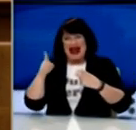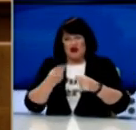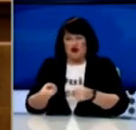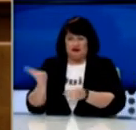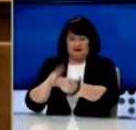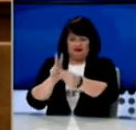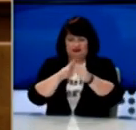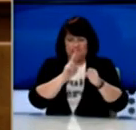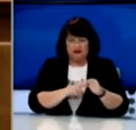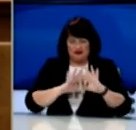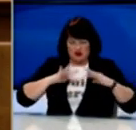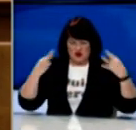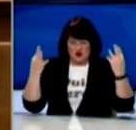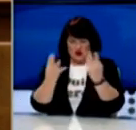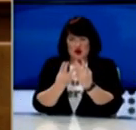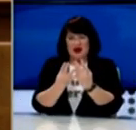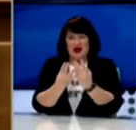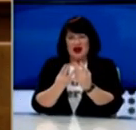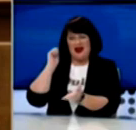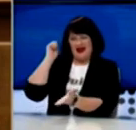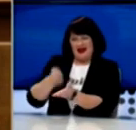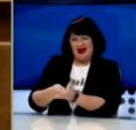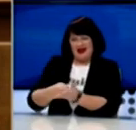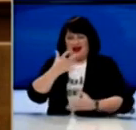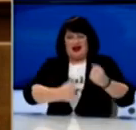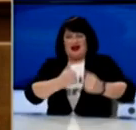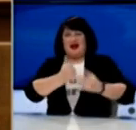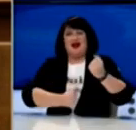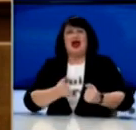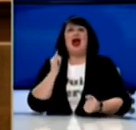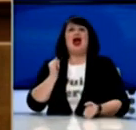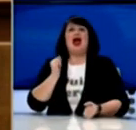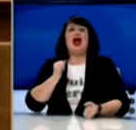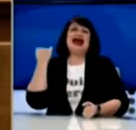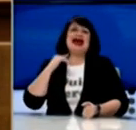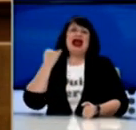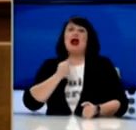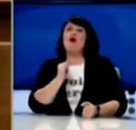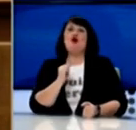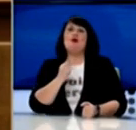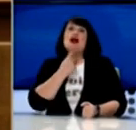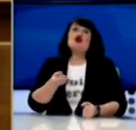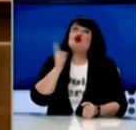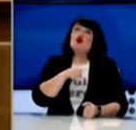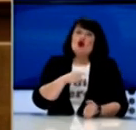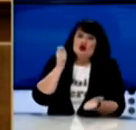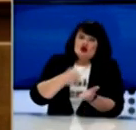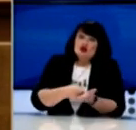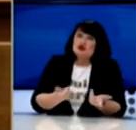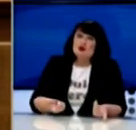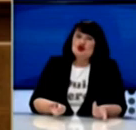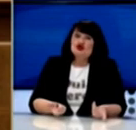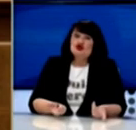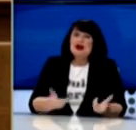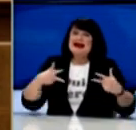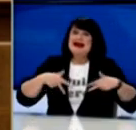αυτά και του χρόνου θα μου δίνανε εμένα. Αν πάρω καινούρια, δεν μου δώσουν αμέσως γάλα ή αμέσως κρέας. Αυτή η μέρημνα υπάρχει από την